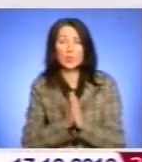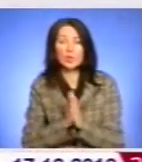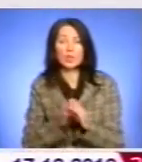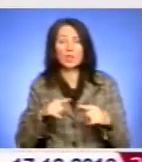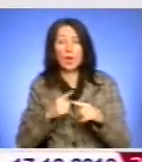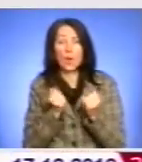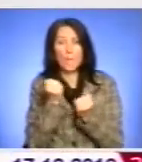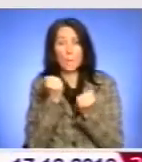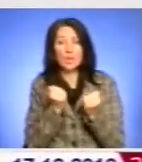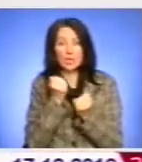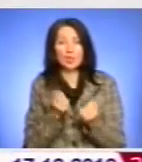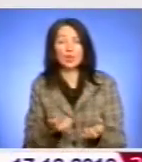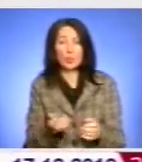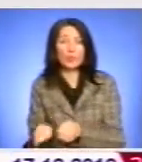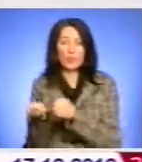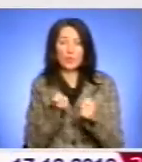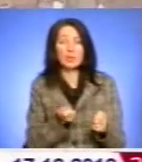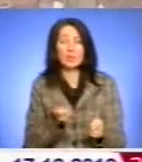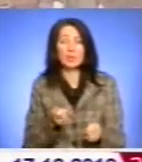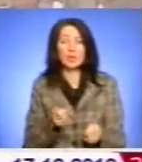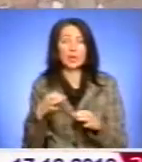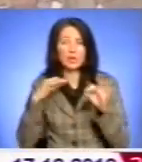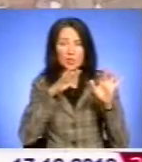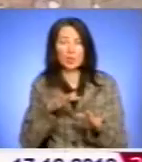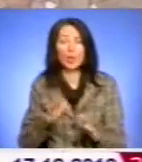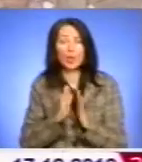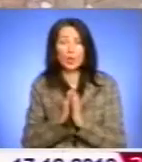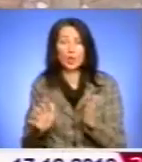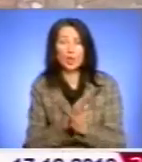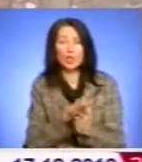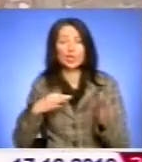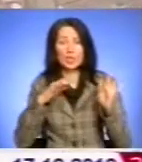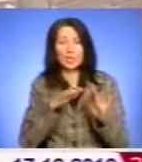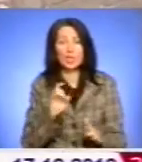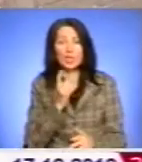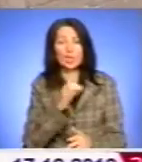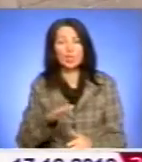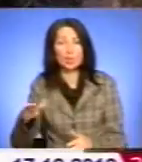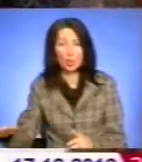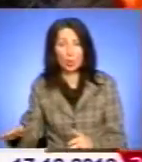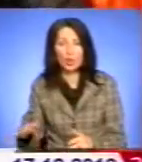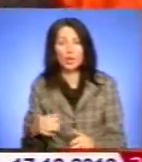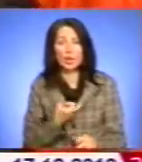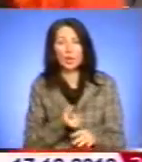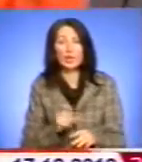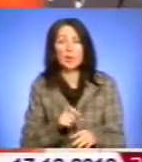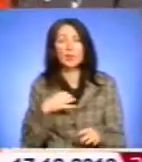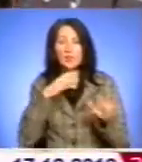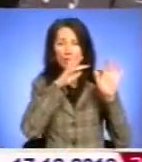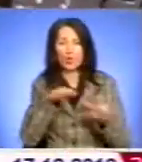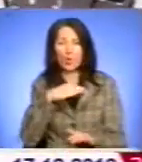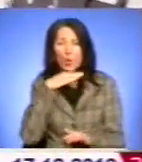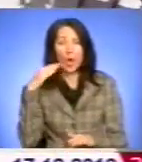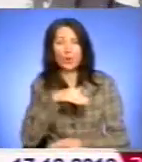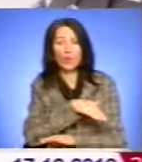Комунальники допомагають розчистити сніг у дитячих садочках. Можливо, тому найзасніженішими залишаються двори обабіч вулиці Островського. Щоб